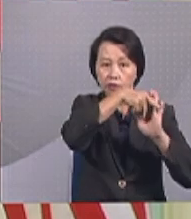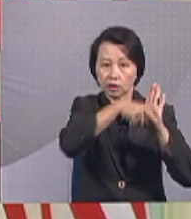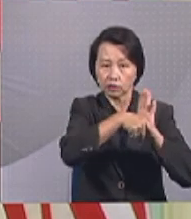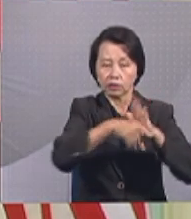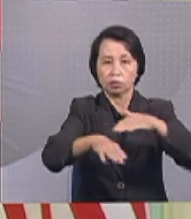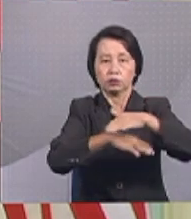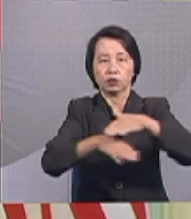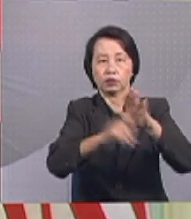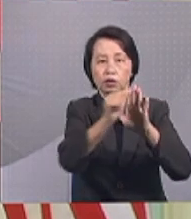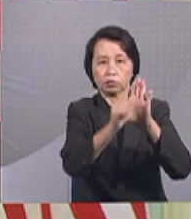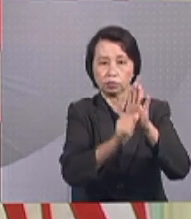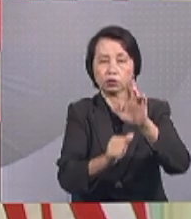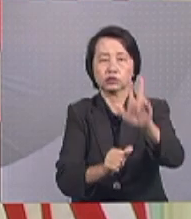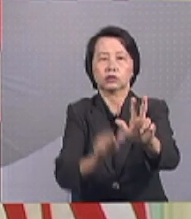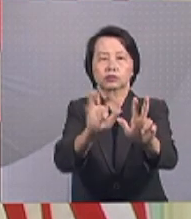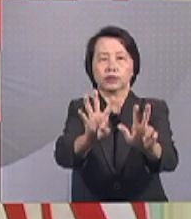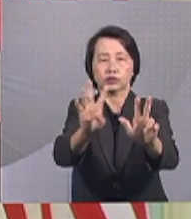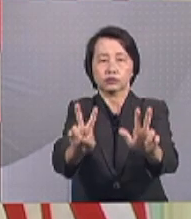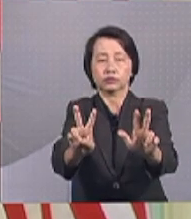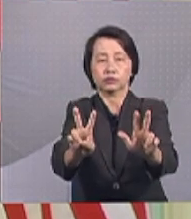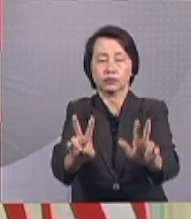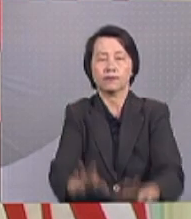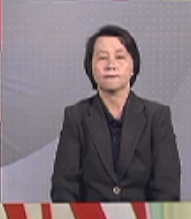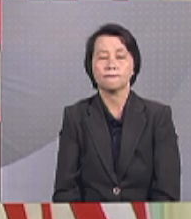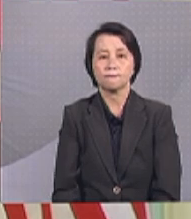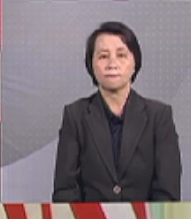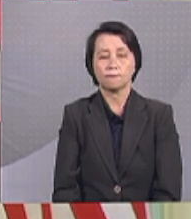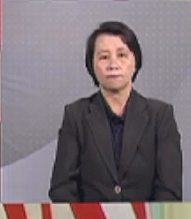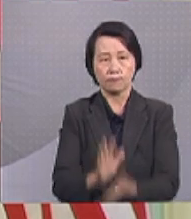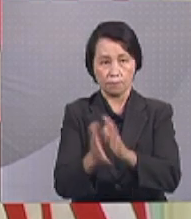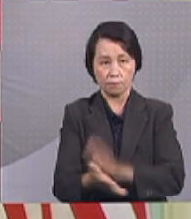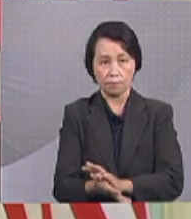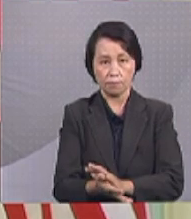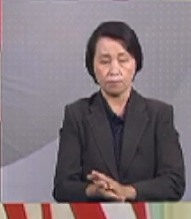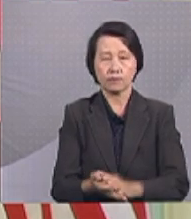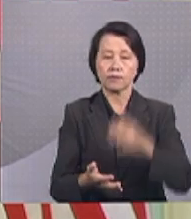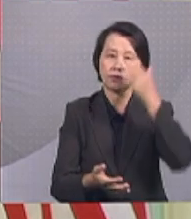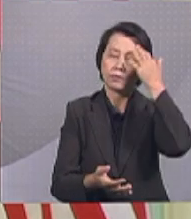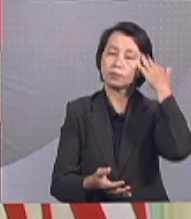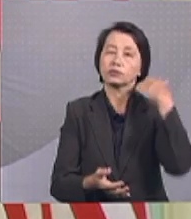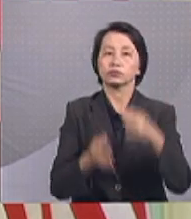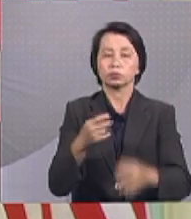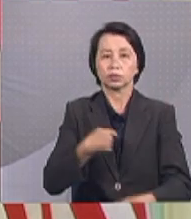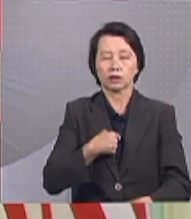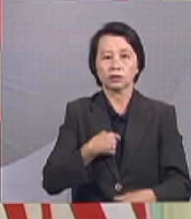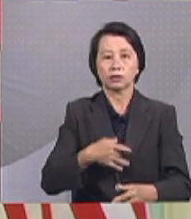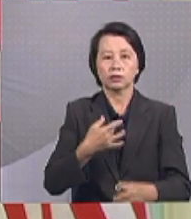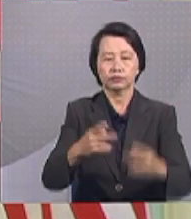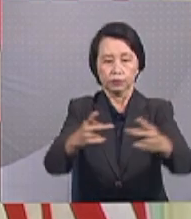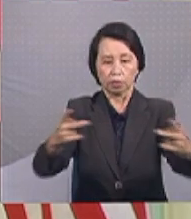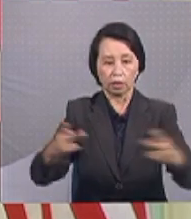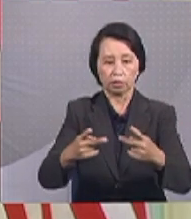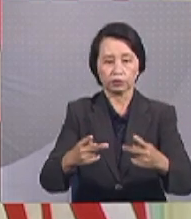di bawah Akta 342 ini. Jadi saya kira orang ramai di kawasan